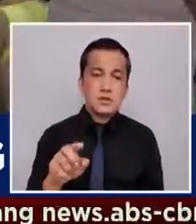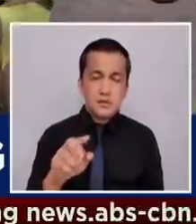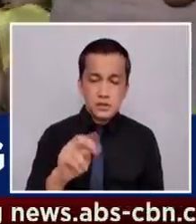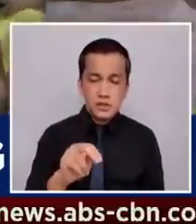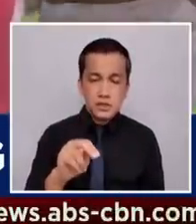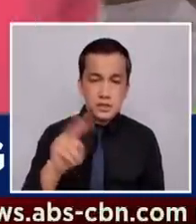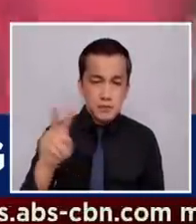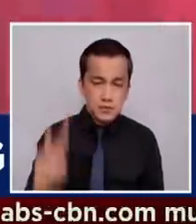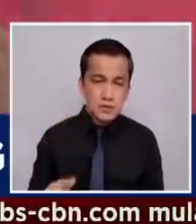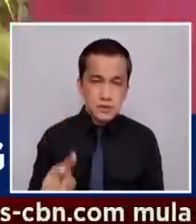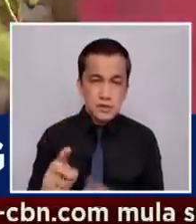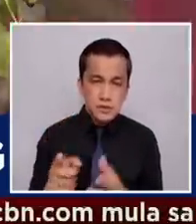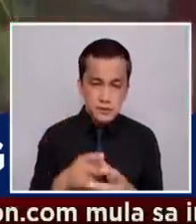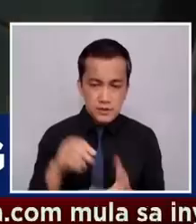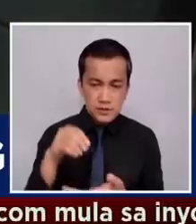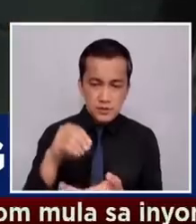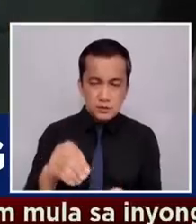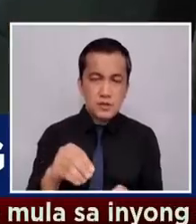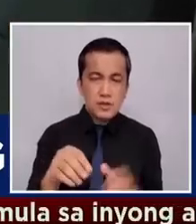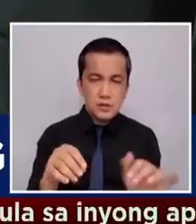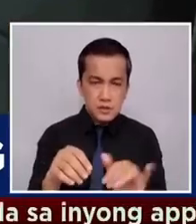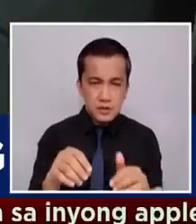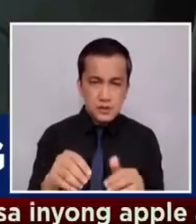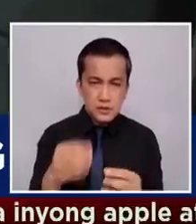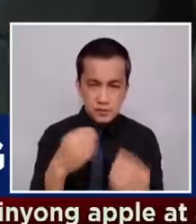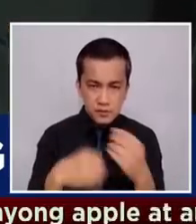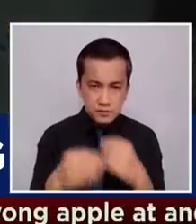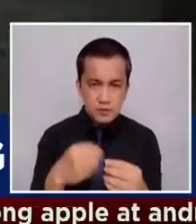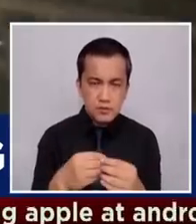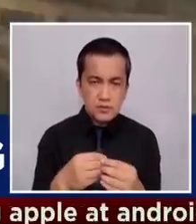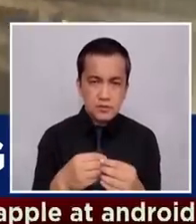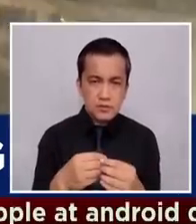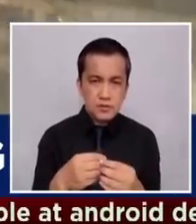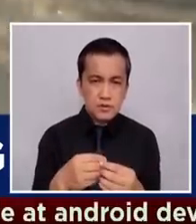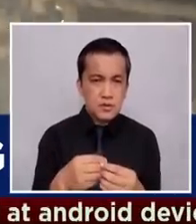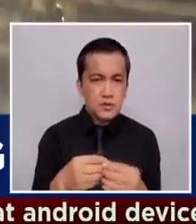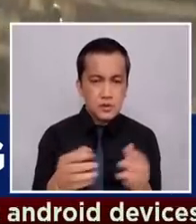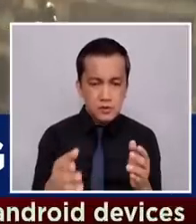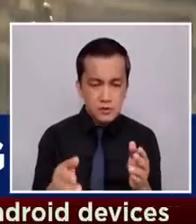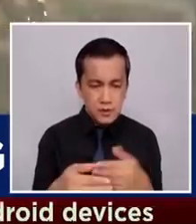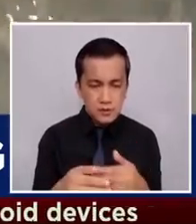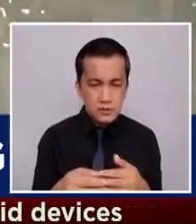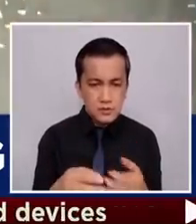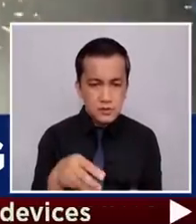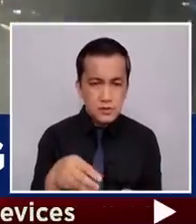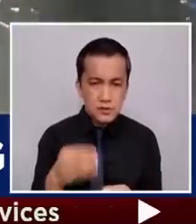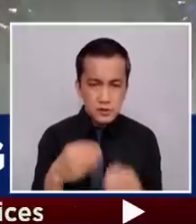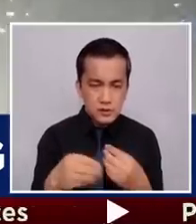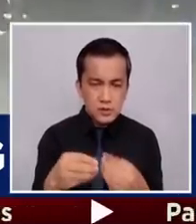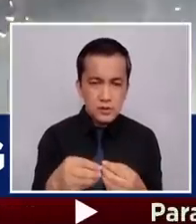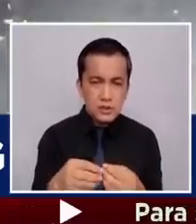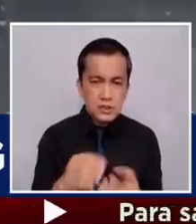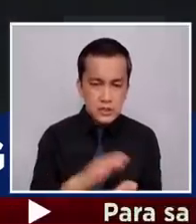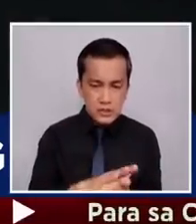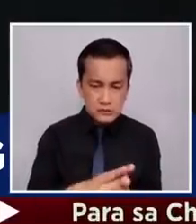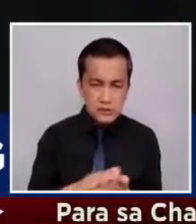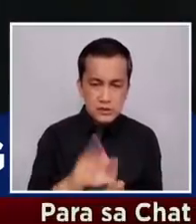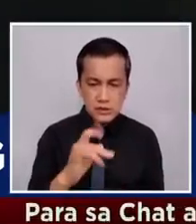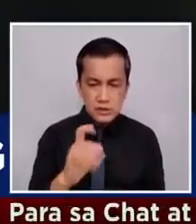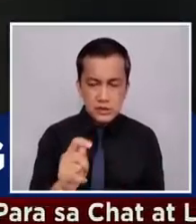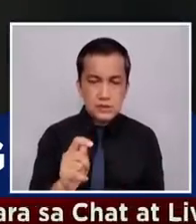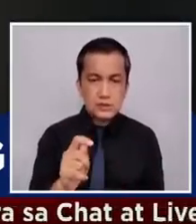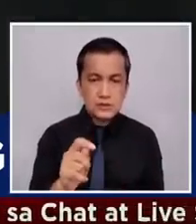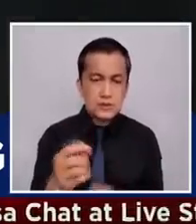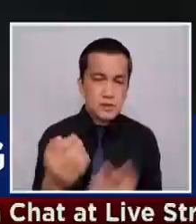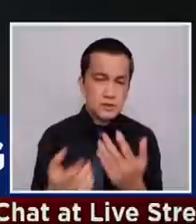ng paunang ayuda tulad ng mga pagkain, relief goods at hygiene kits sa mga nasunugan.